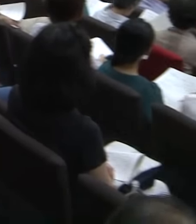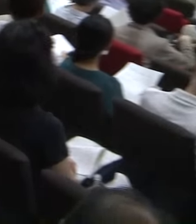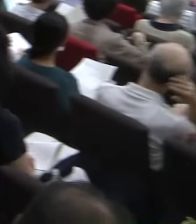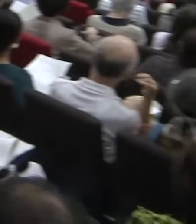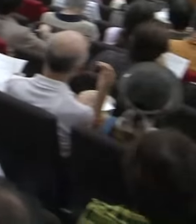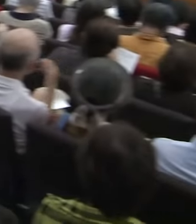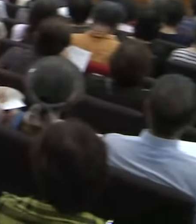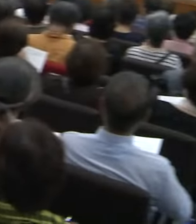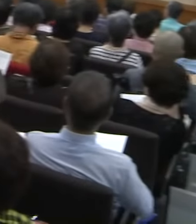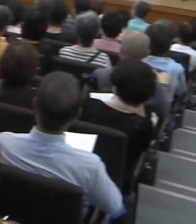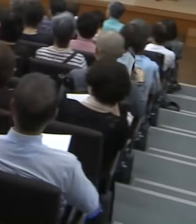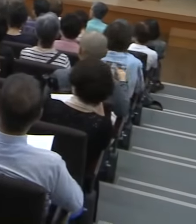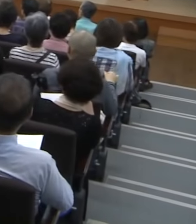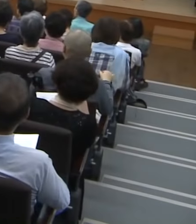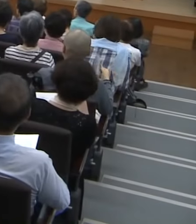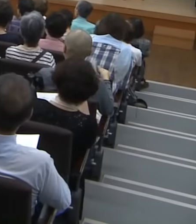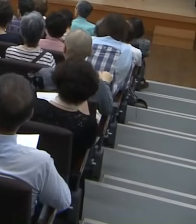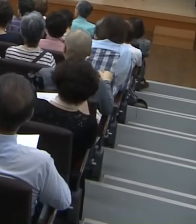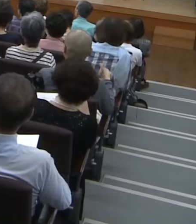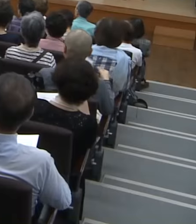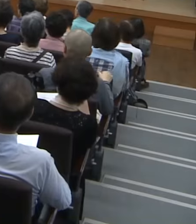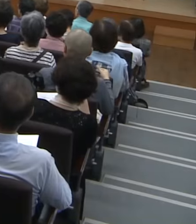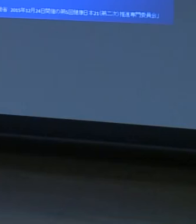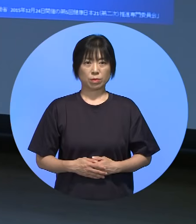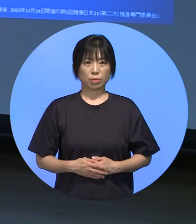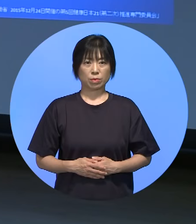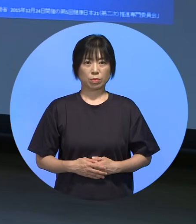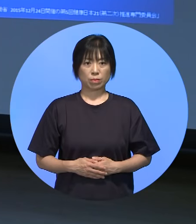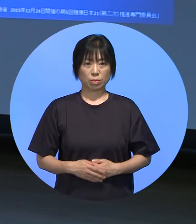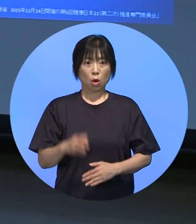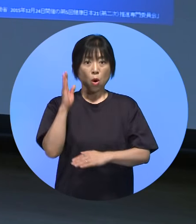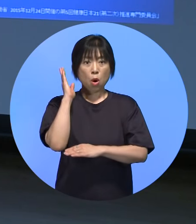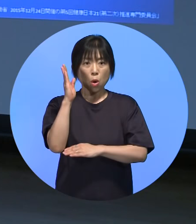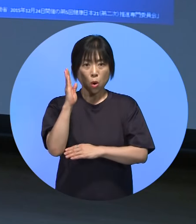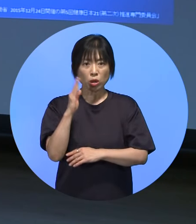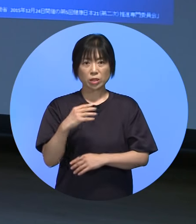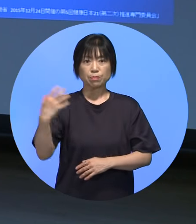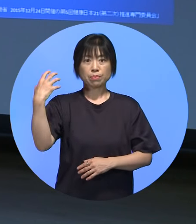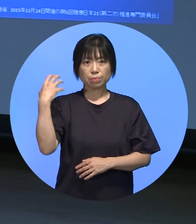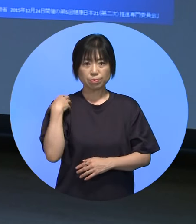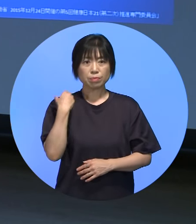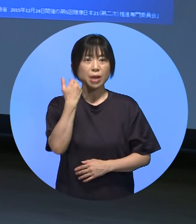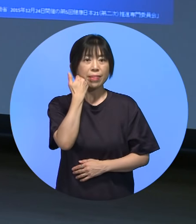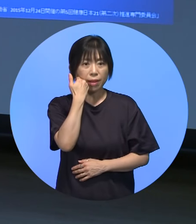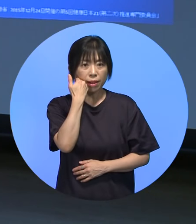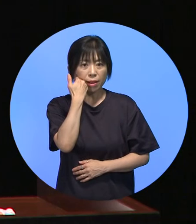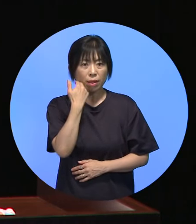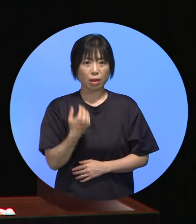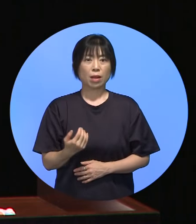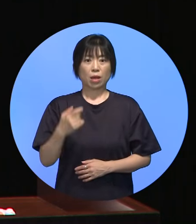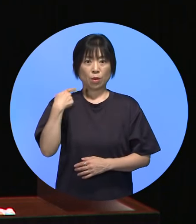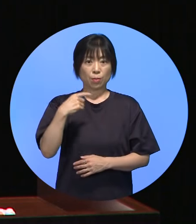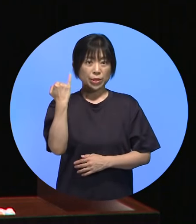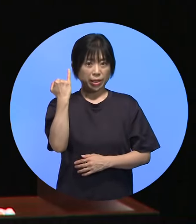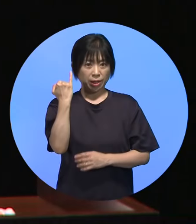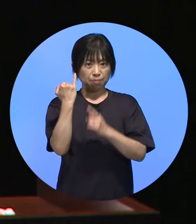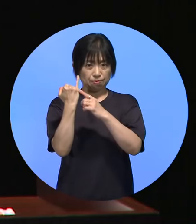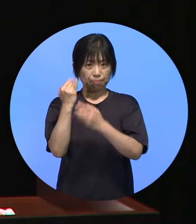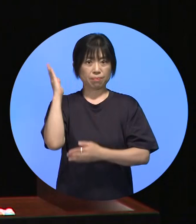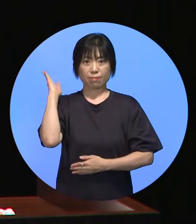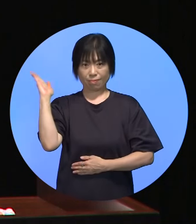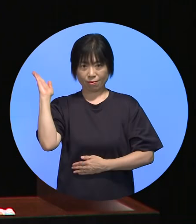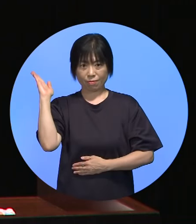開催されました順番業講師を務めたのは京都女子大学家政学部